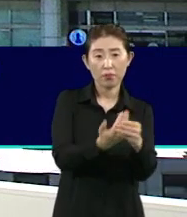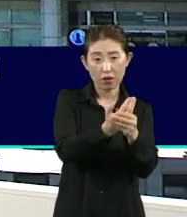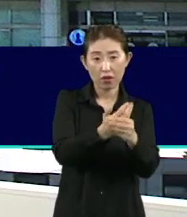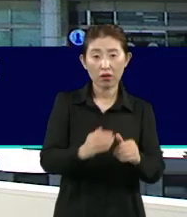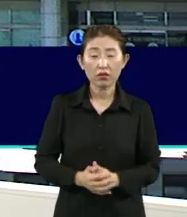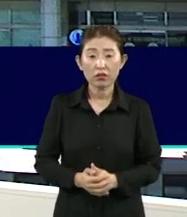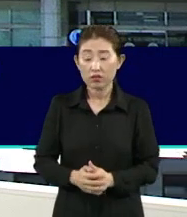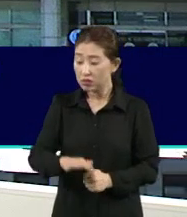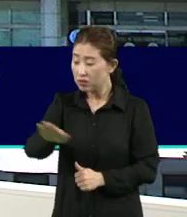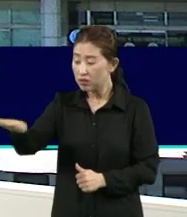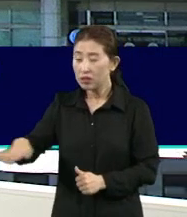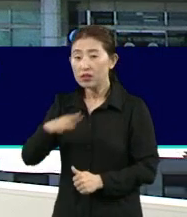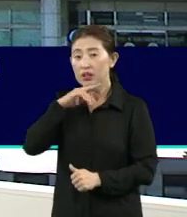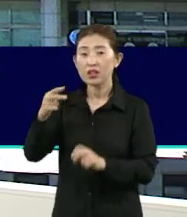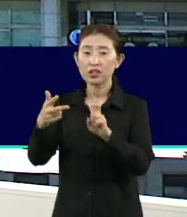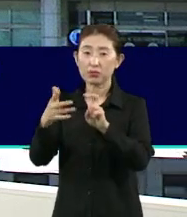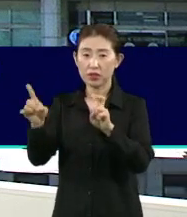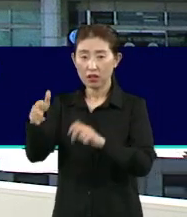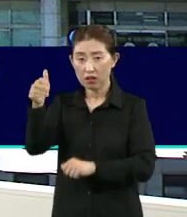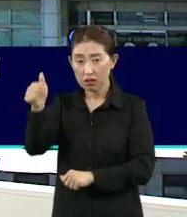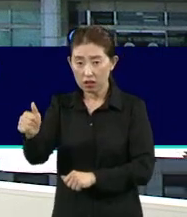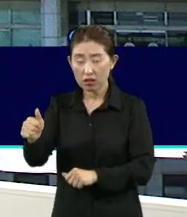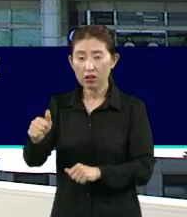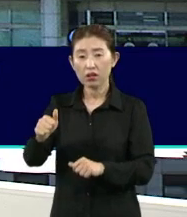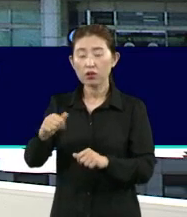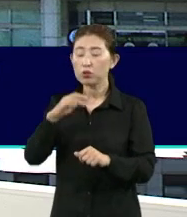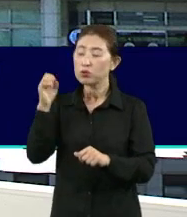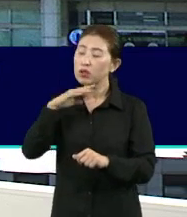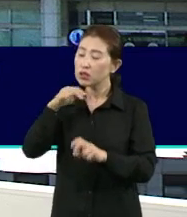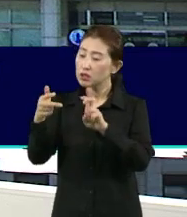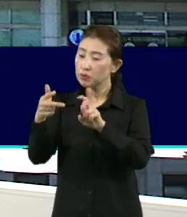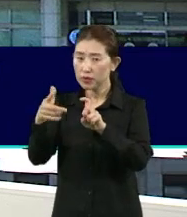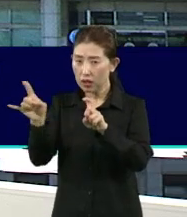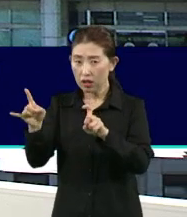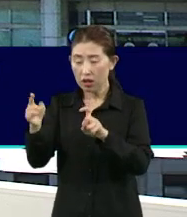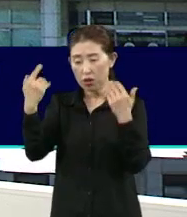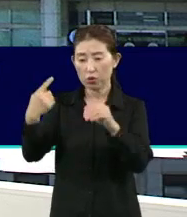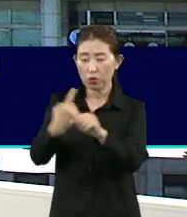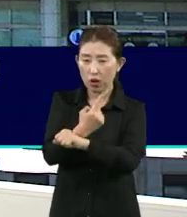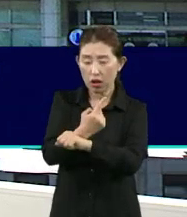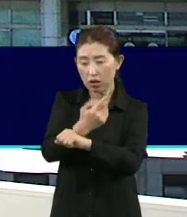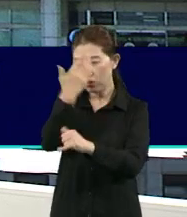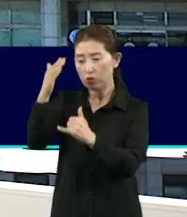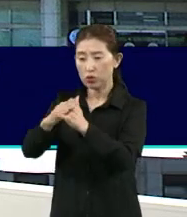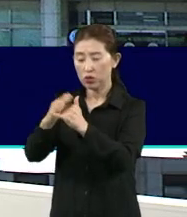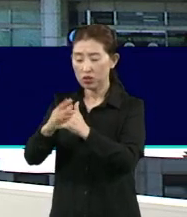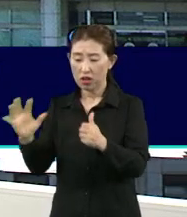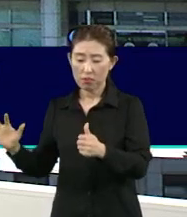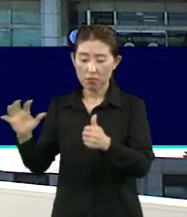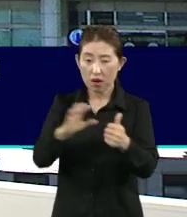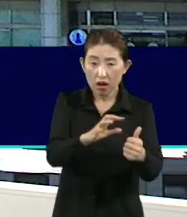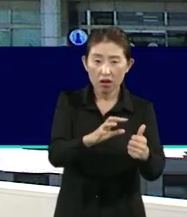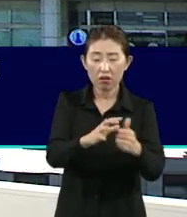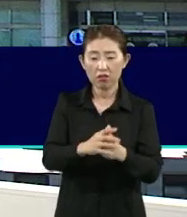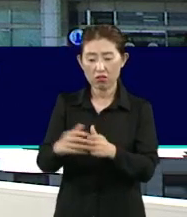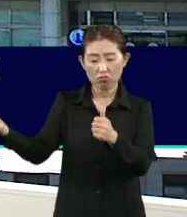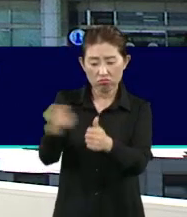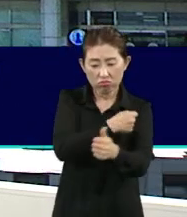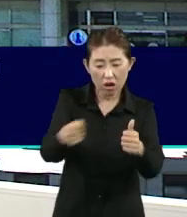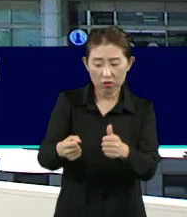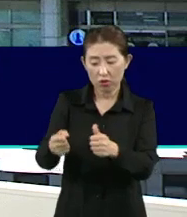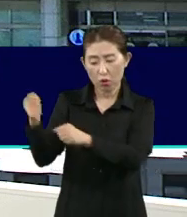발생했습니다. 20대 초반 남성과 10대 학교 밖 청소년들이 함께 지내던 10대를 골프채와 주먹으로